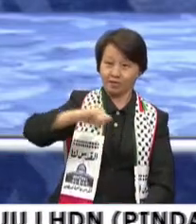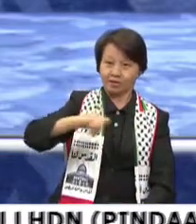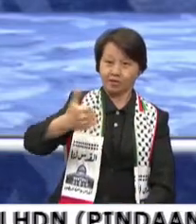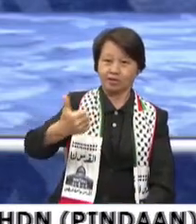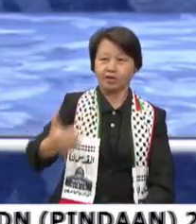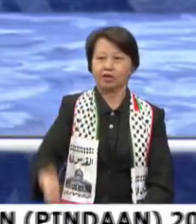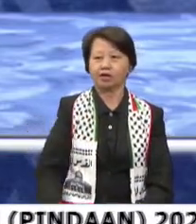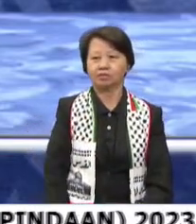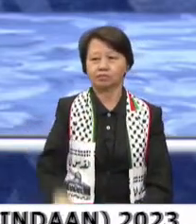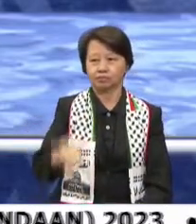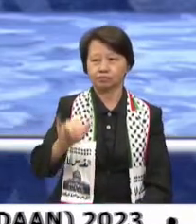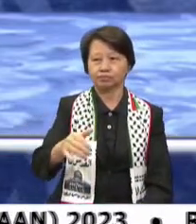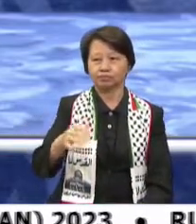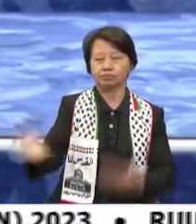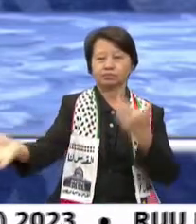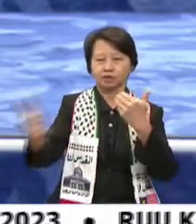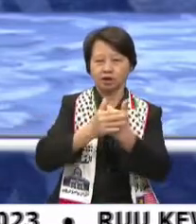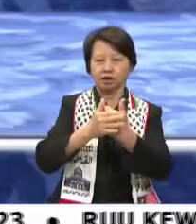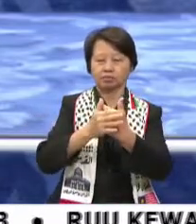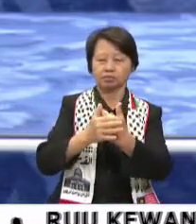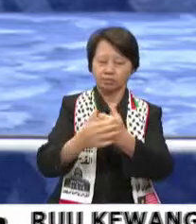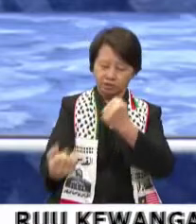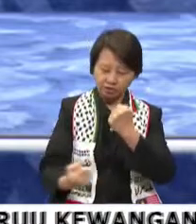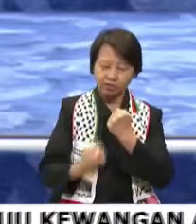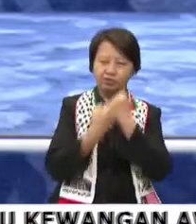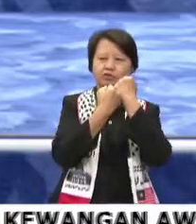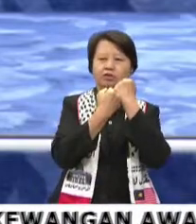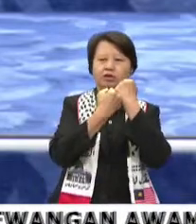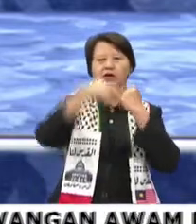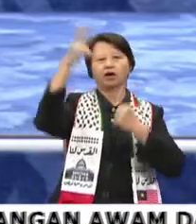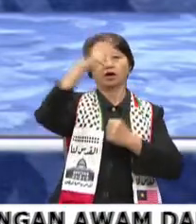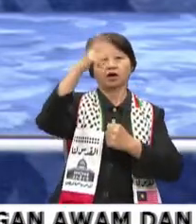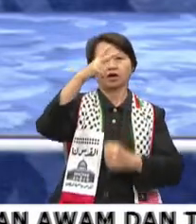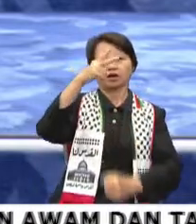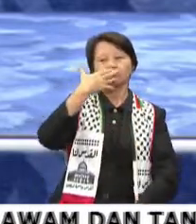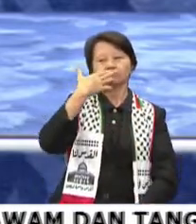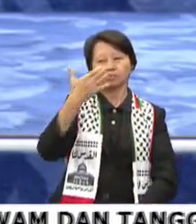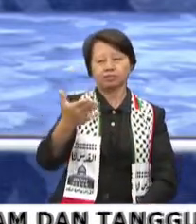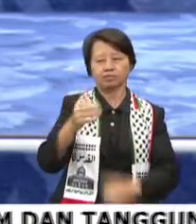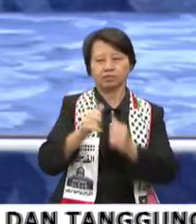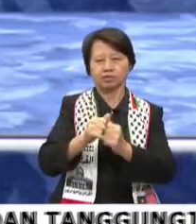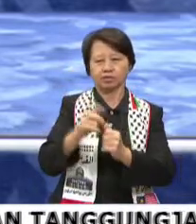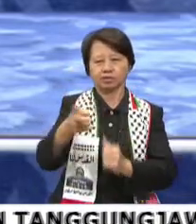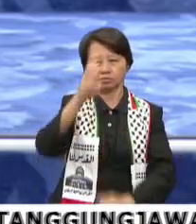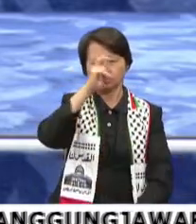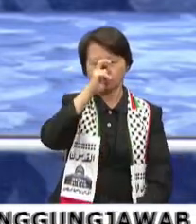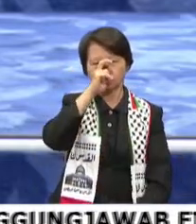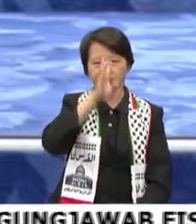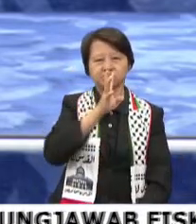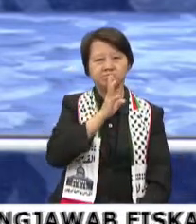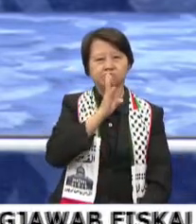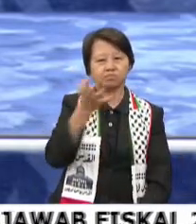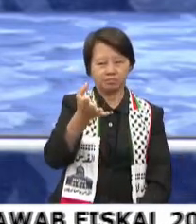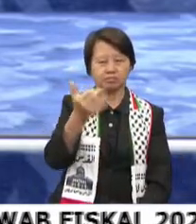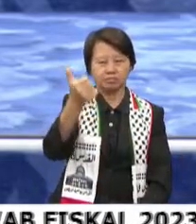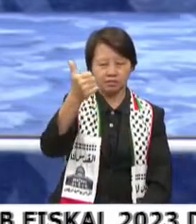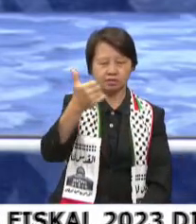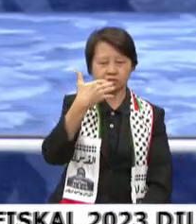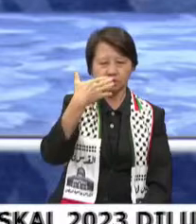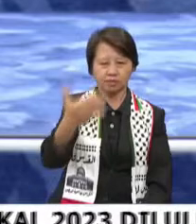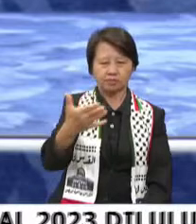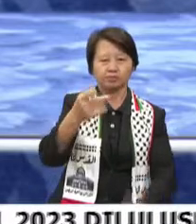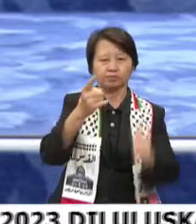Lama yang kembali untuk memberikan sokongan dengan prinsip yang ditegaskan ya pertama